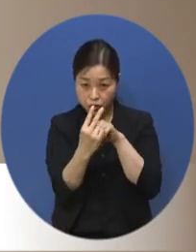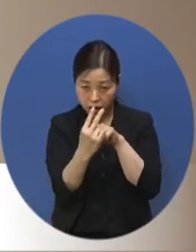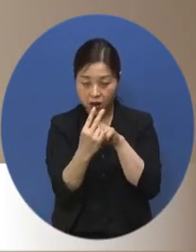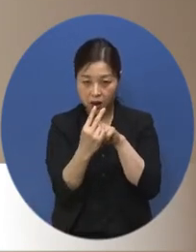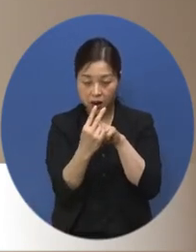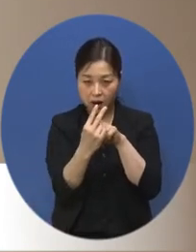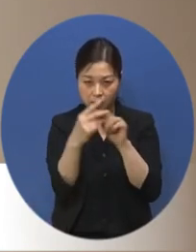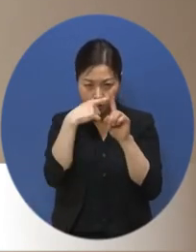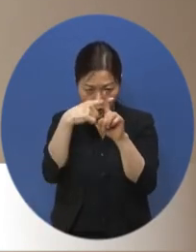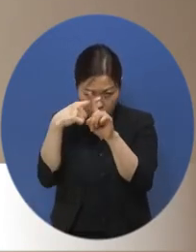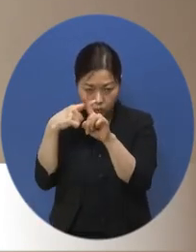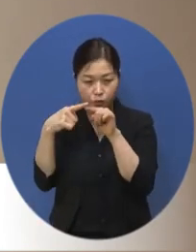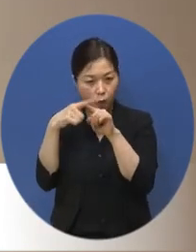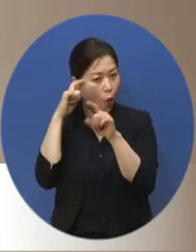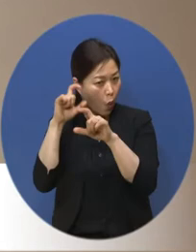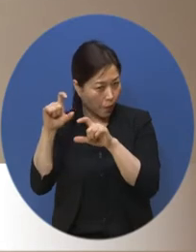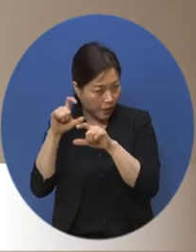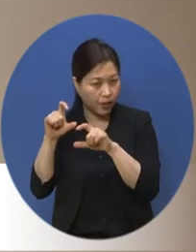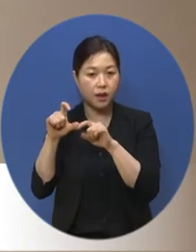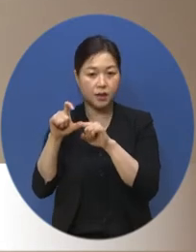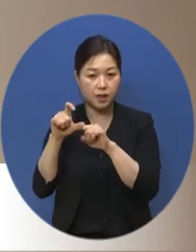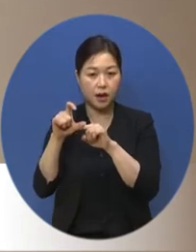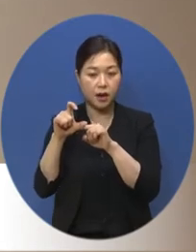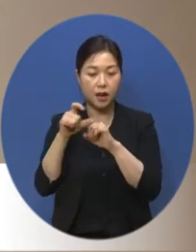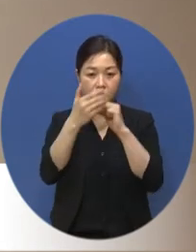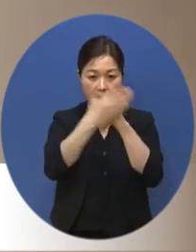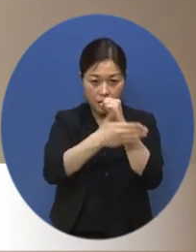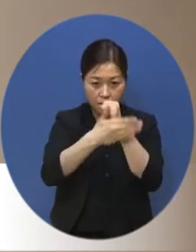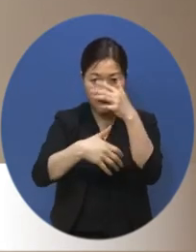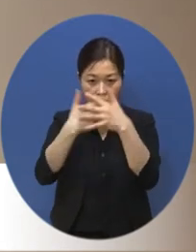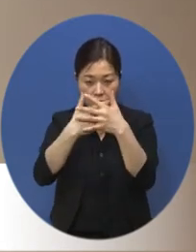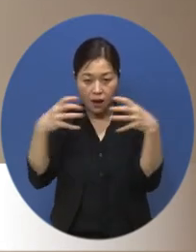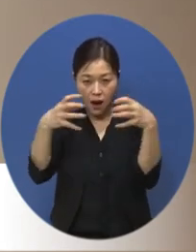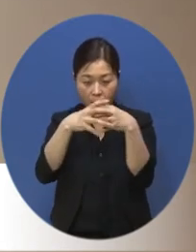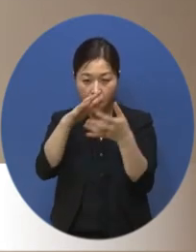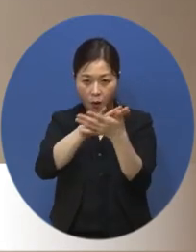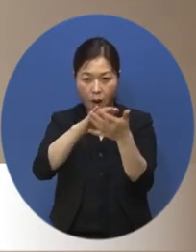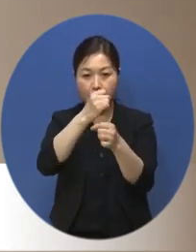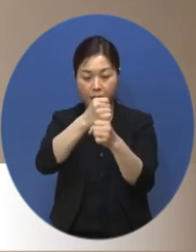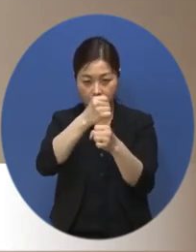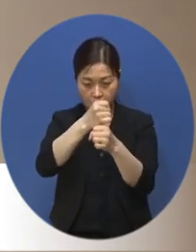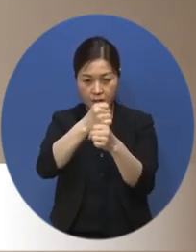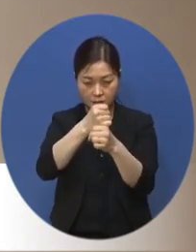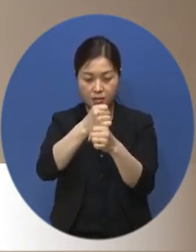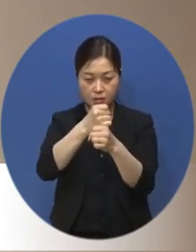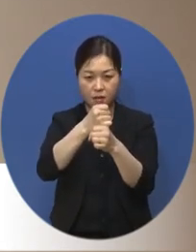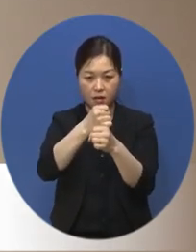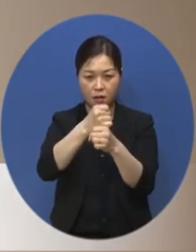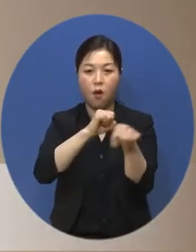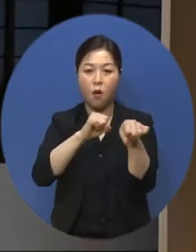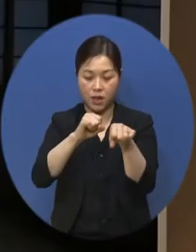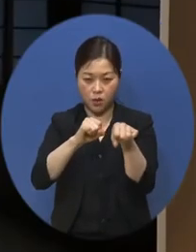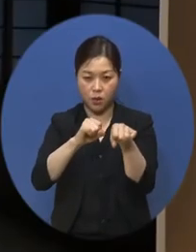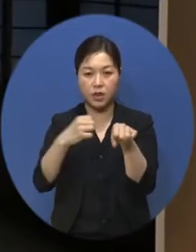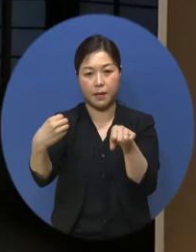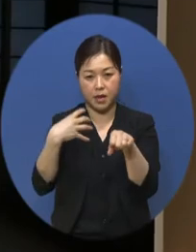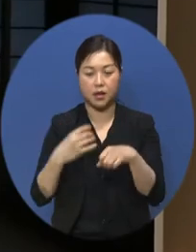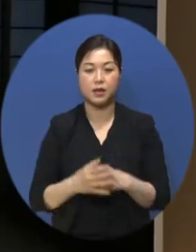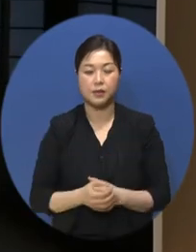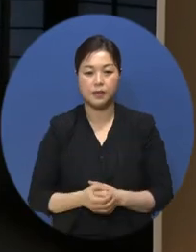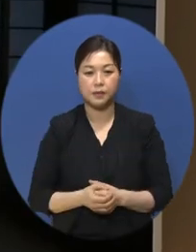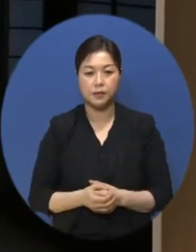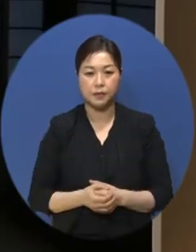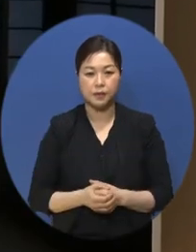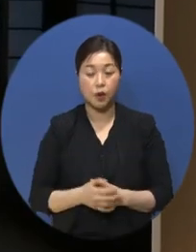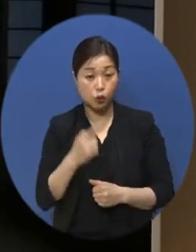초점을 두고 고민 하다 보니 자연스럽게 사진과 영상을 결합한 작업을 하게 되었다고 합니다 육안으로